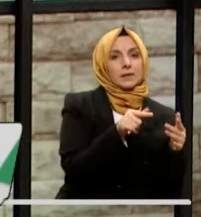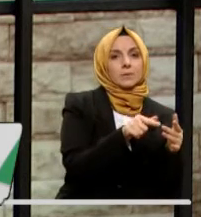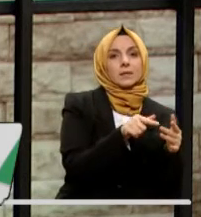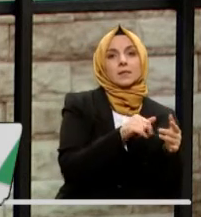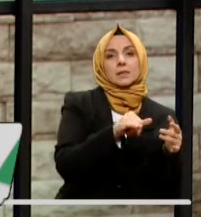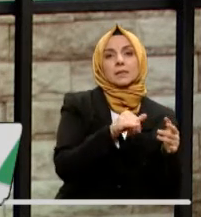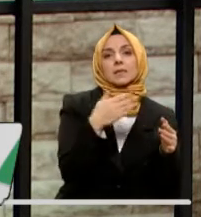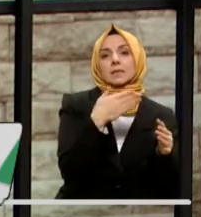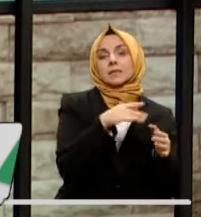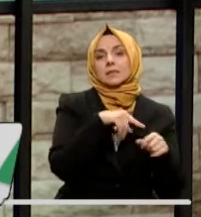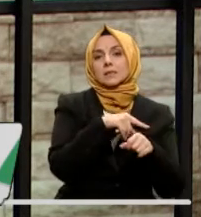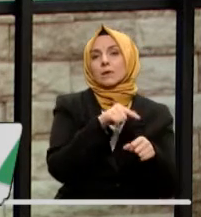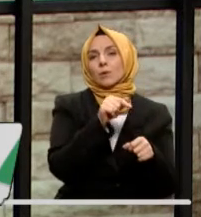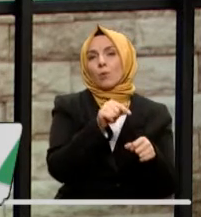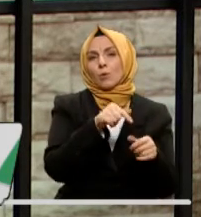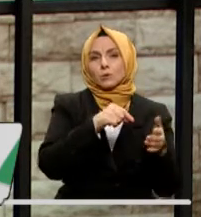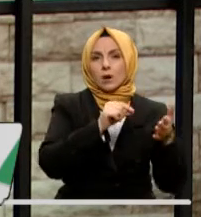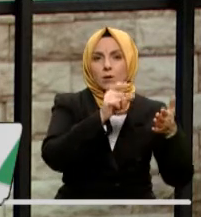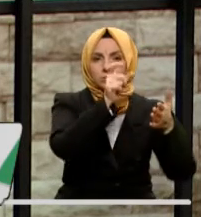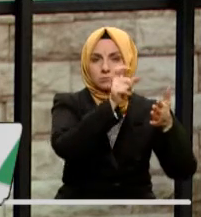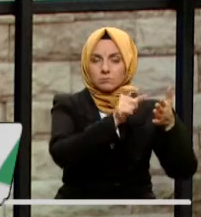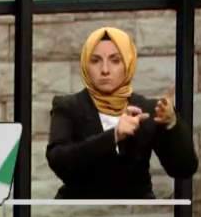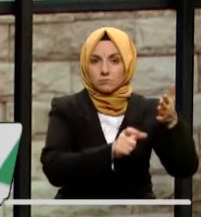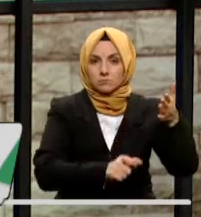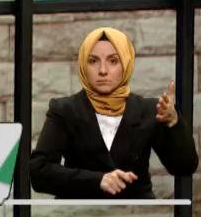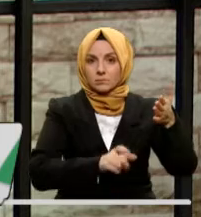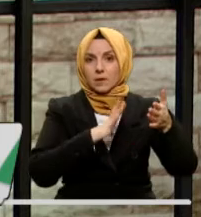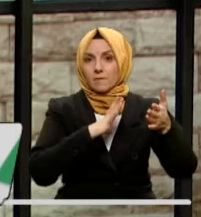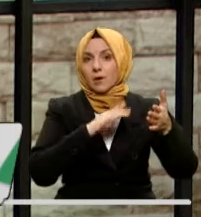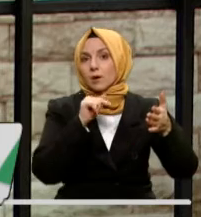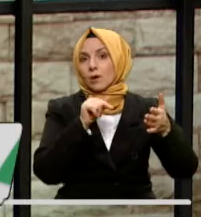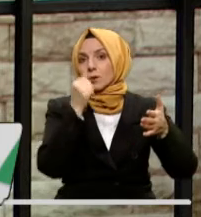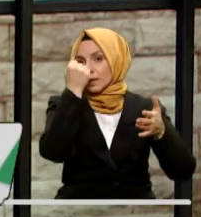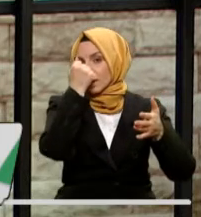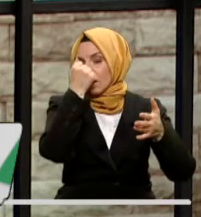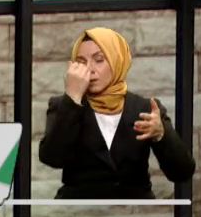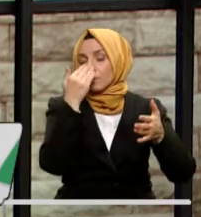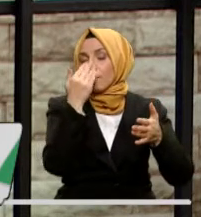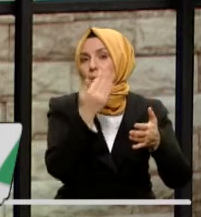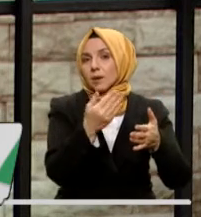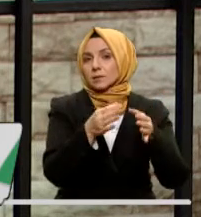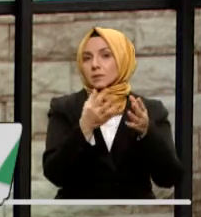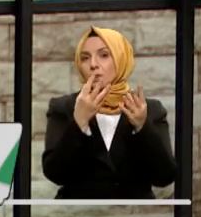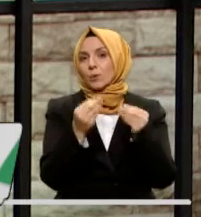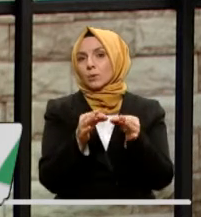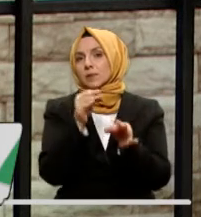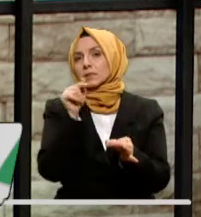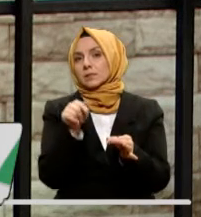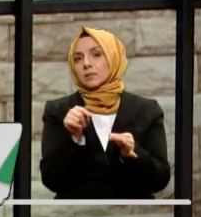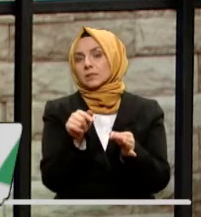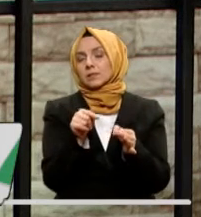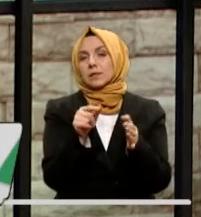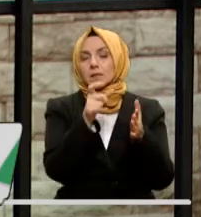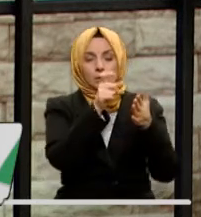orada formlarla karşılaşacaksınız öncelikli olarak kan bağışçısı bilgilendirme formu kan bağışçısı olan formu ve